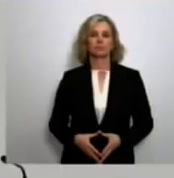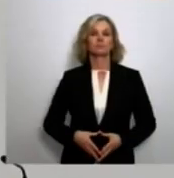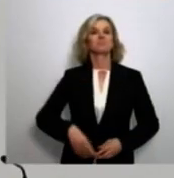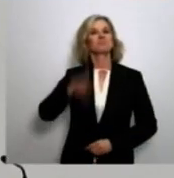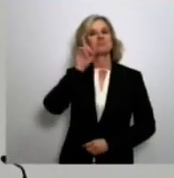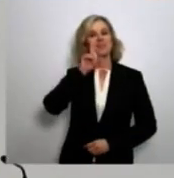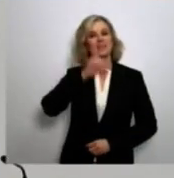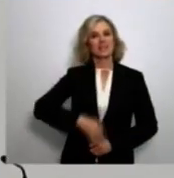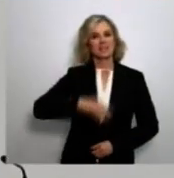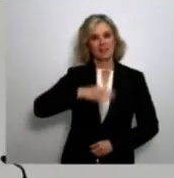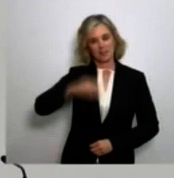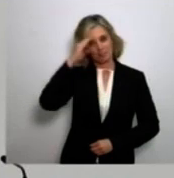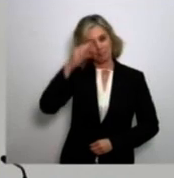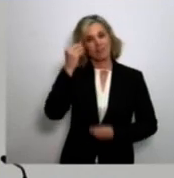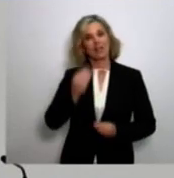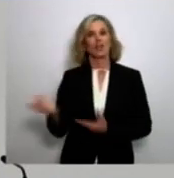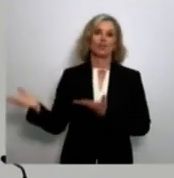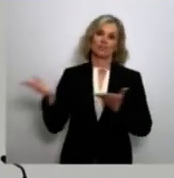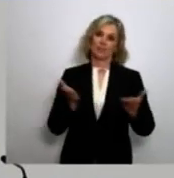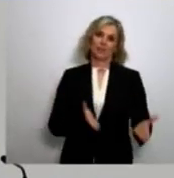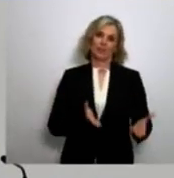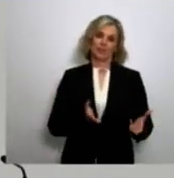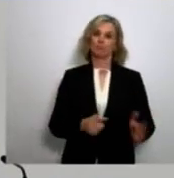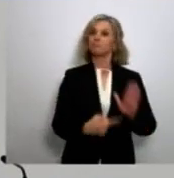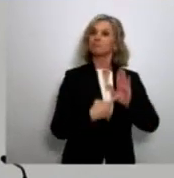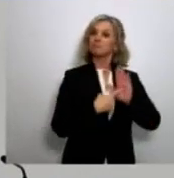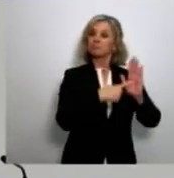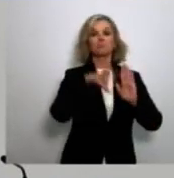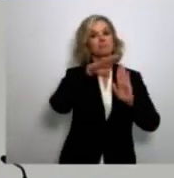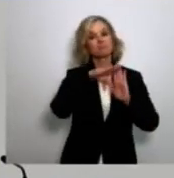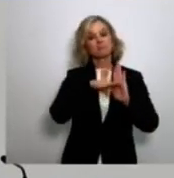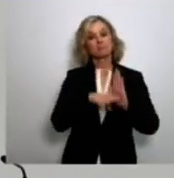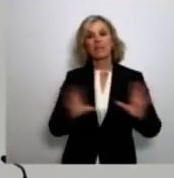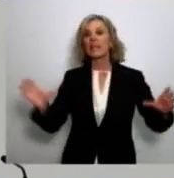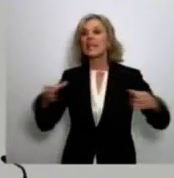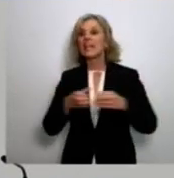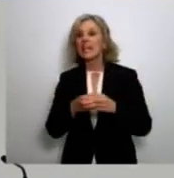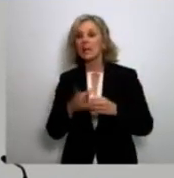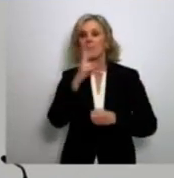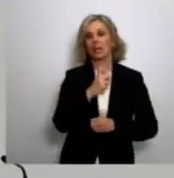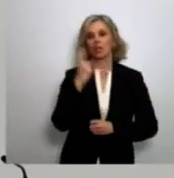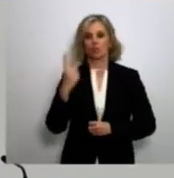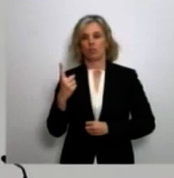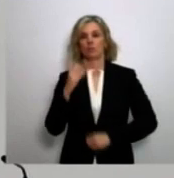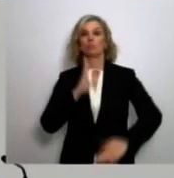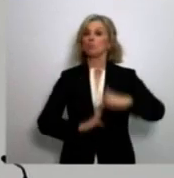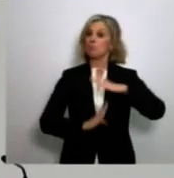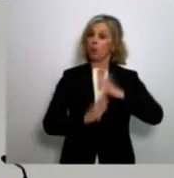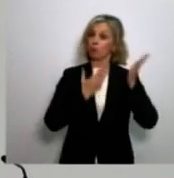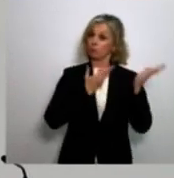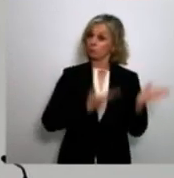Κυρίες και κύριοι, καλησπέρα σας. Καλώς ήρθατε στην παρουσίαση των θέσεων του κινήματος 21 από τον πρόεδρο του